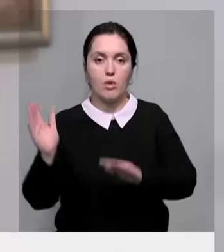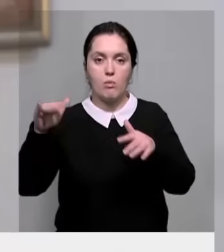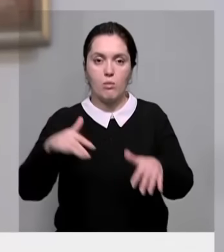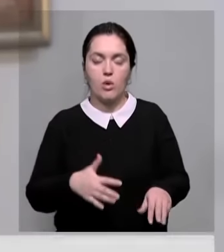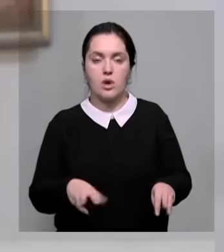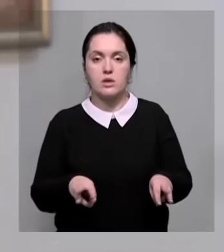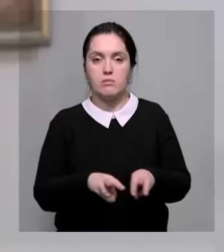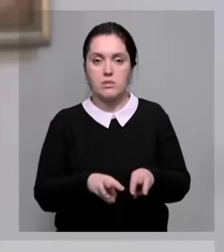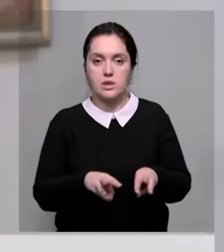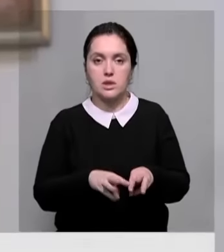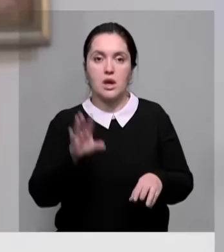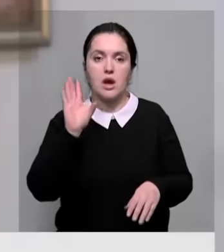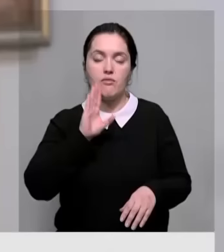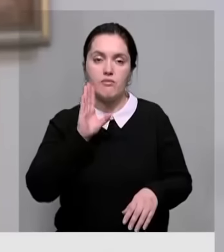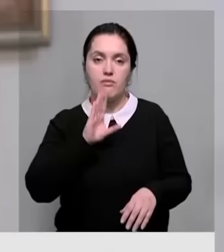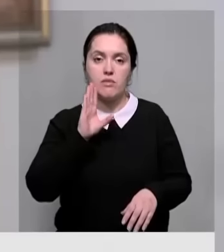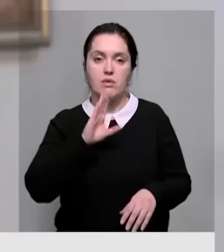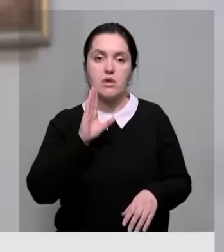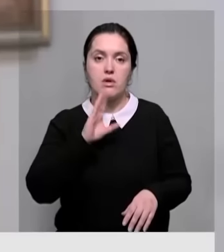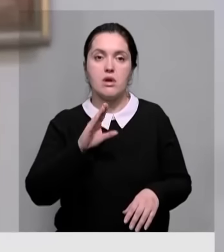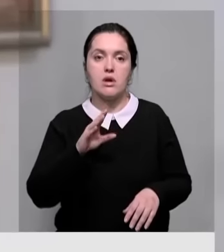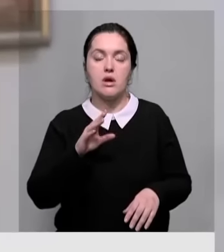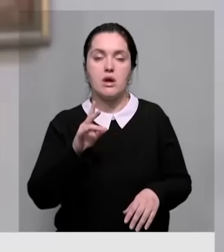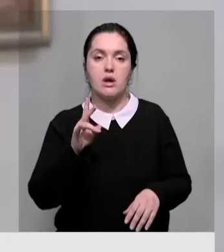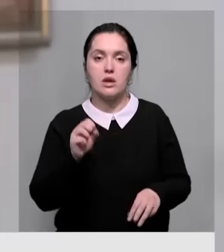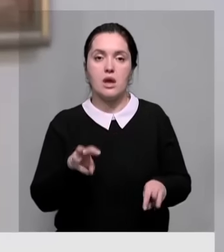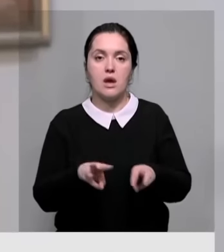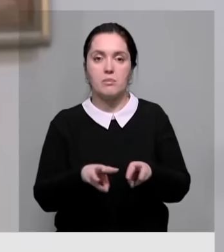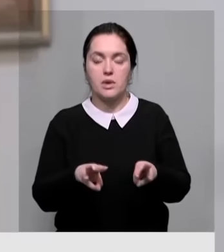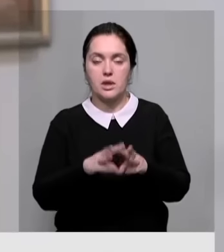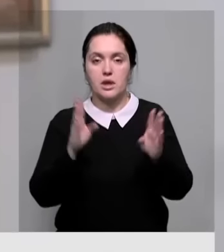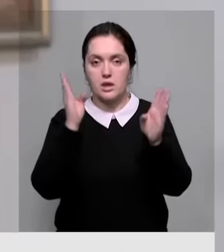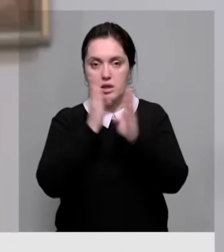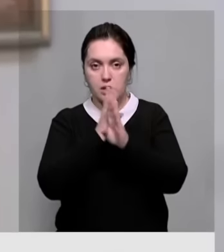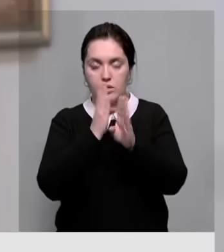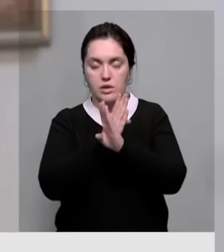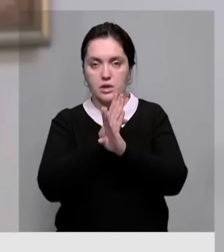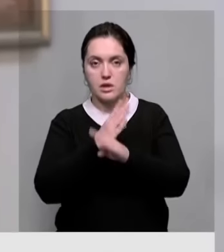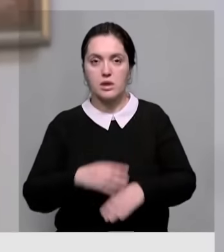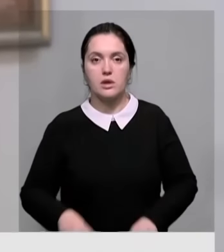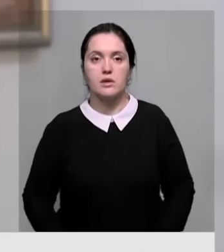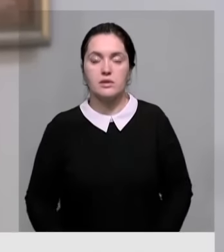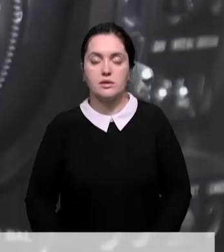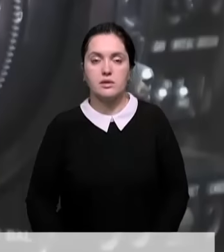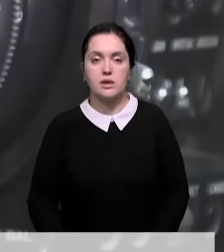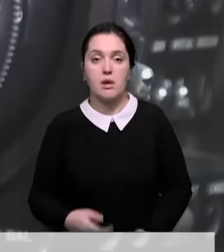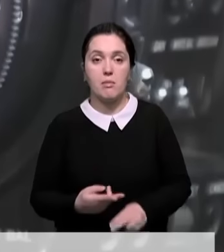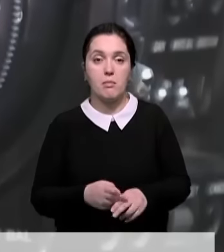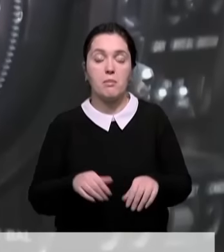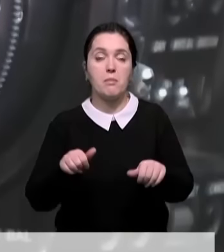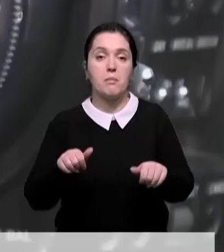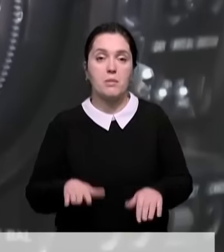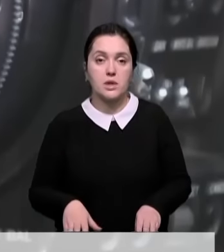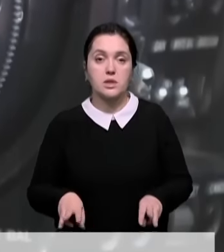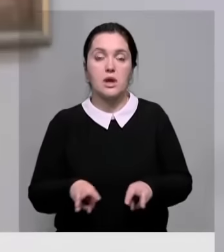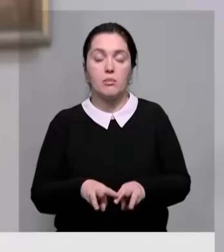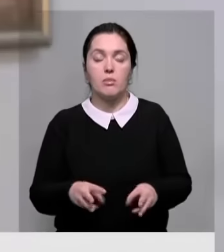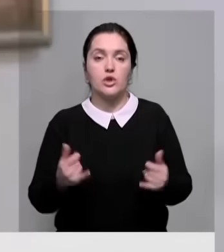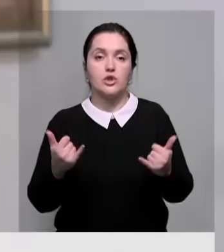Министерства водных ресурсов и ирригации на баланс Минэкологии и природных ресурсов. Соответствующее постановление правительства